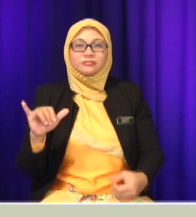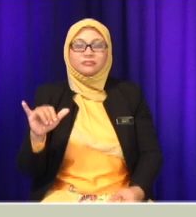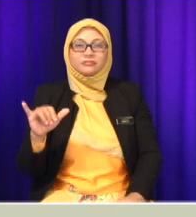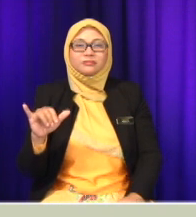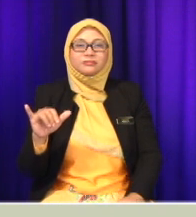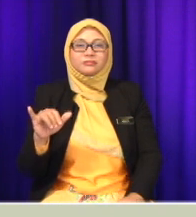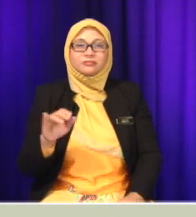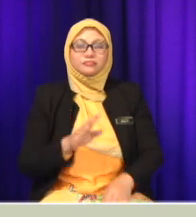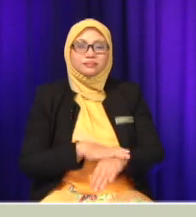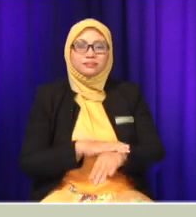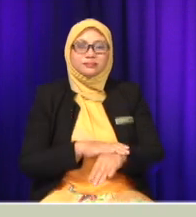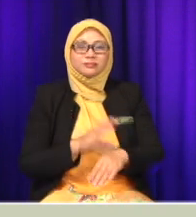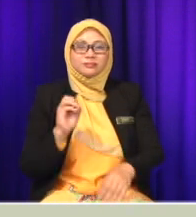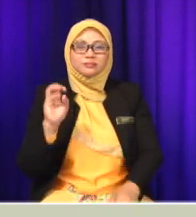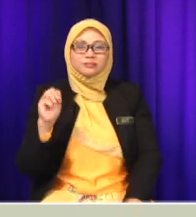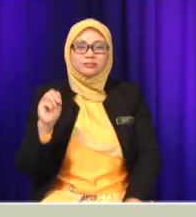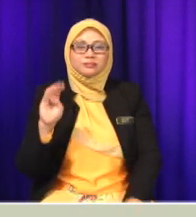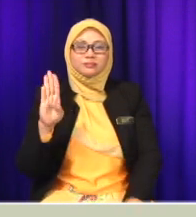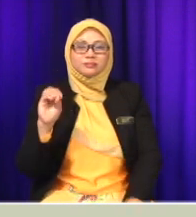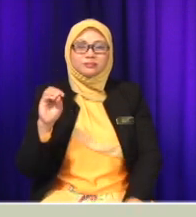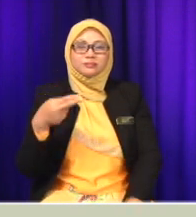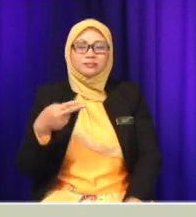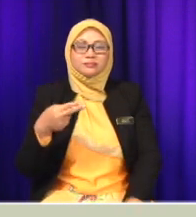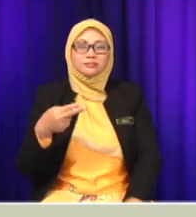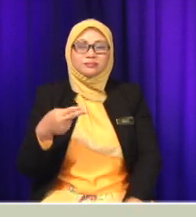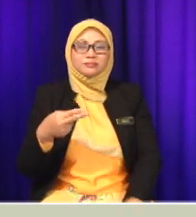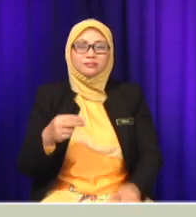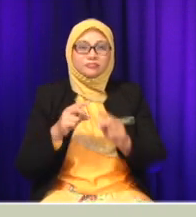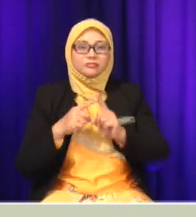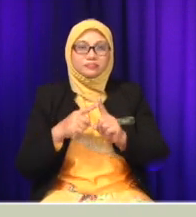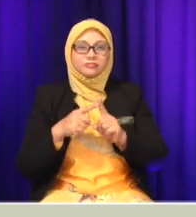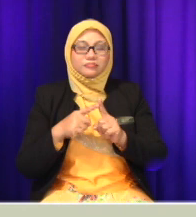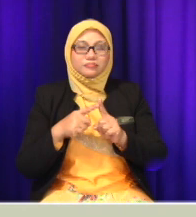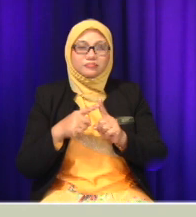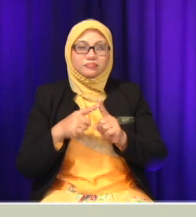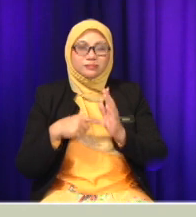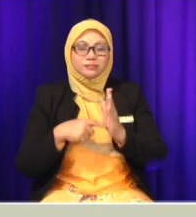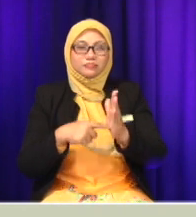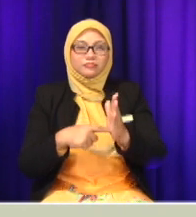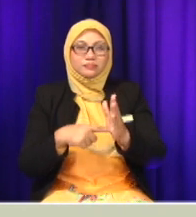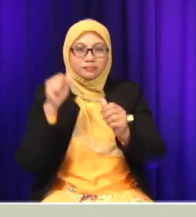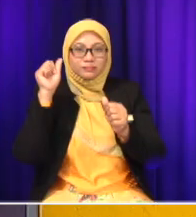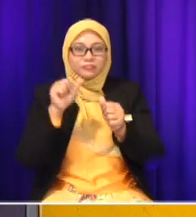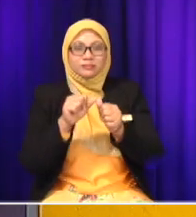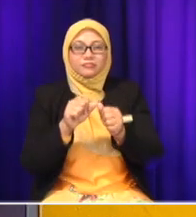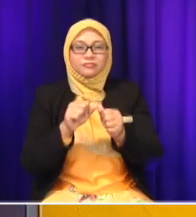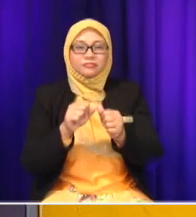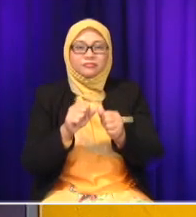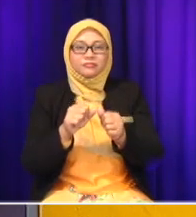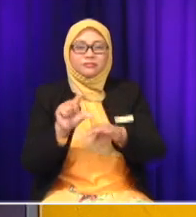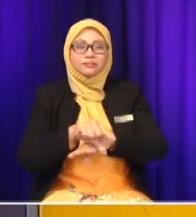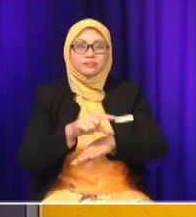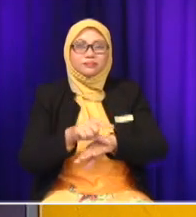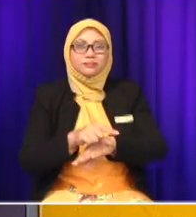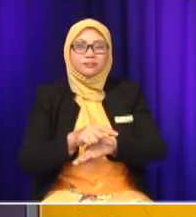omboh menunjukkan arah omboh tersebut diletakkan sama ada sesetengah motosikal dia mengguna tanda